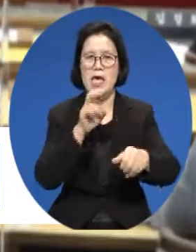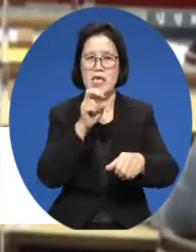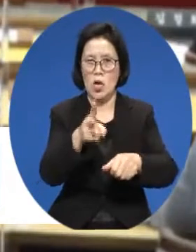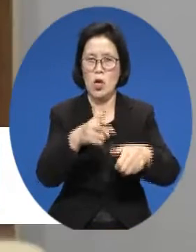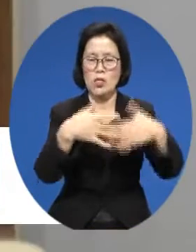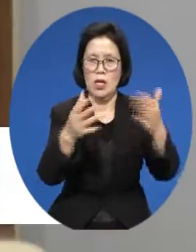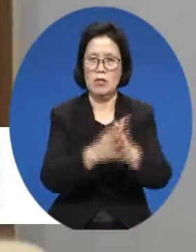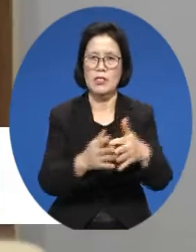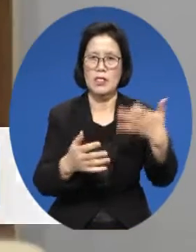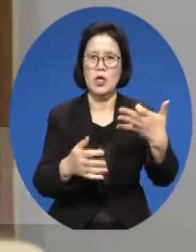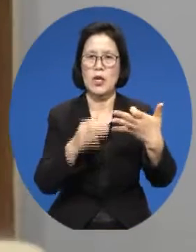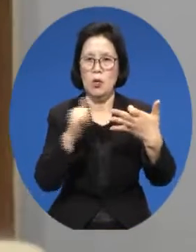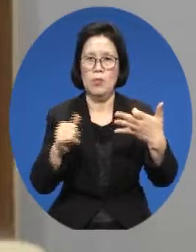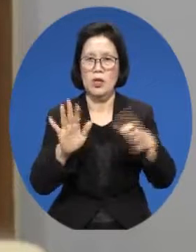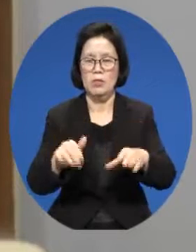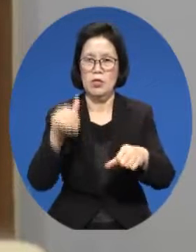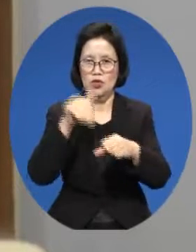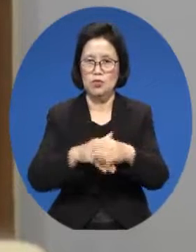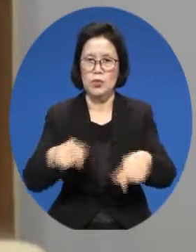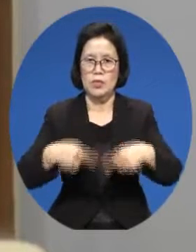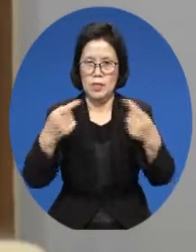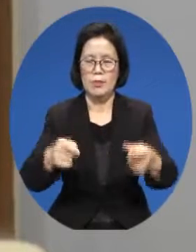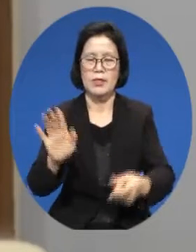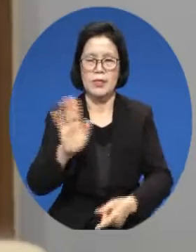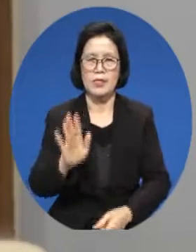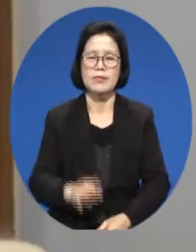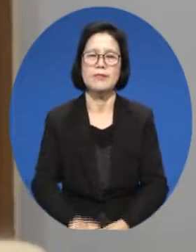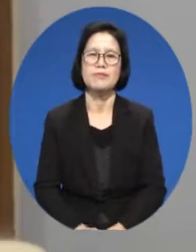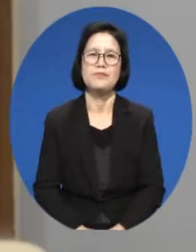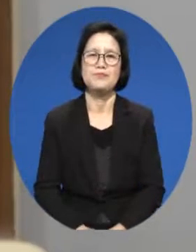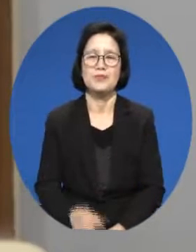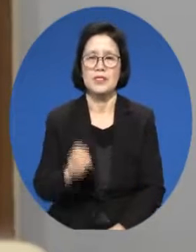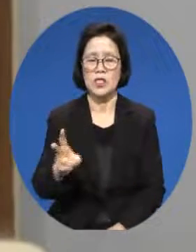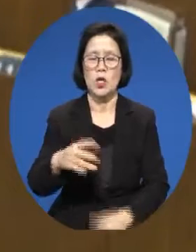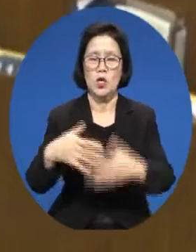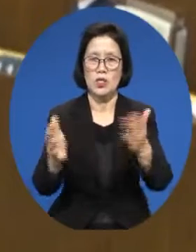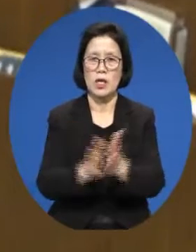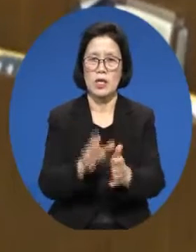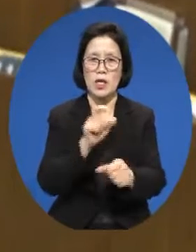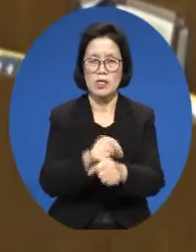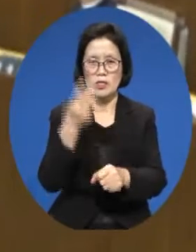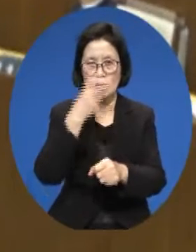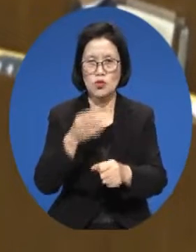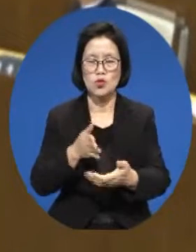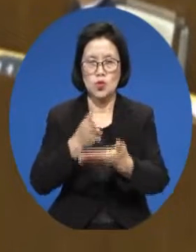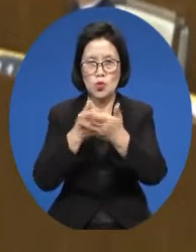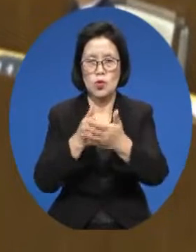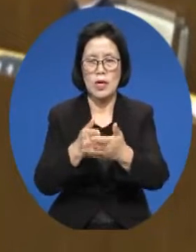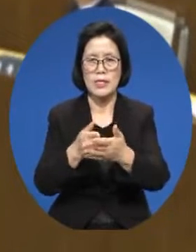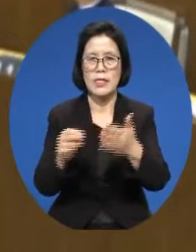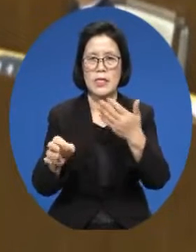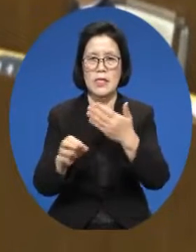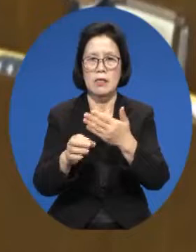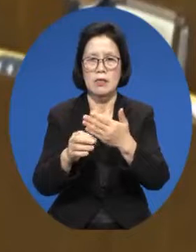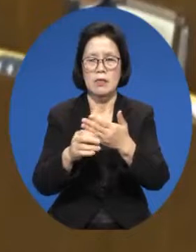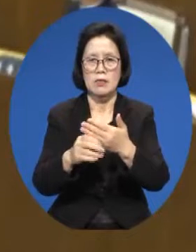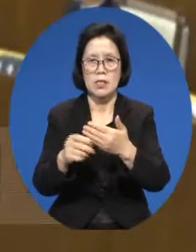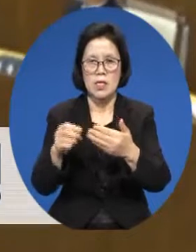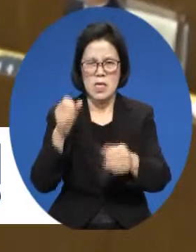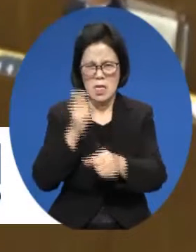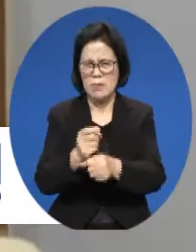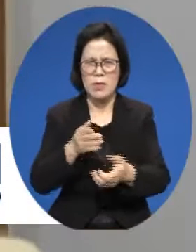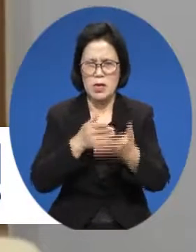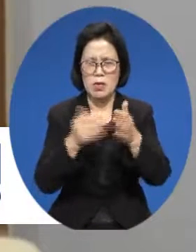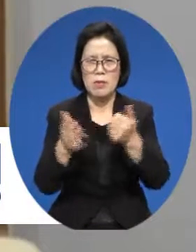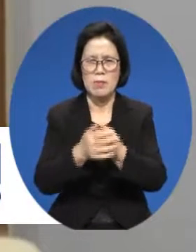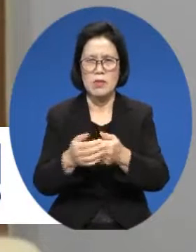19명은 이번엔 투표에 참여하지 않고 있습니다 여당이 행정사무 조사 요구안을 이미 심했던 만큼 제안